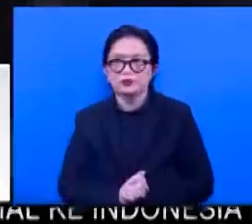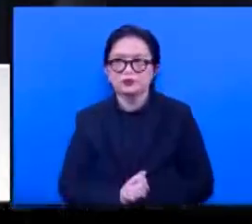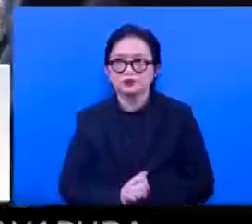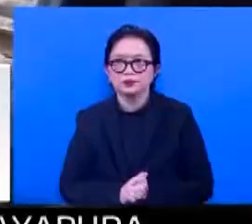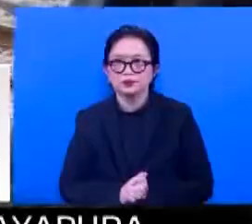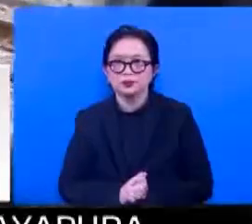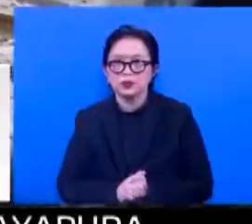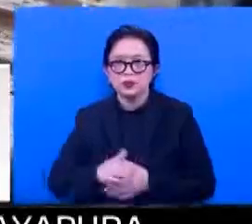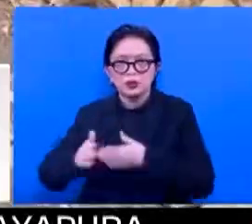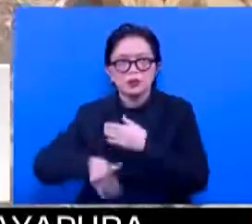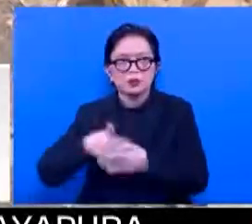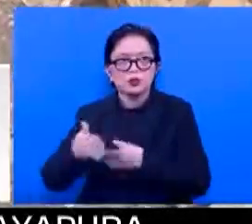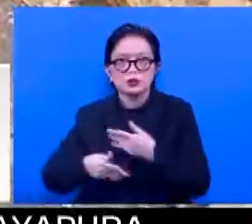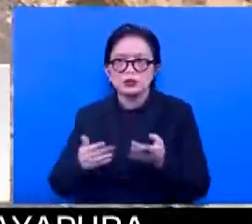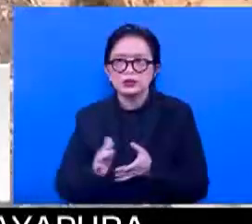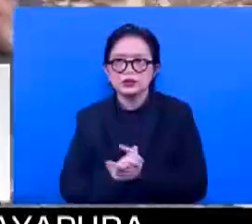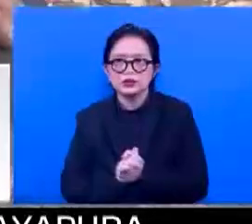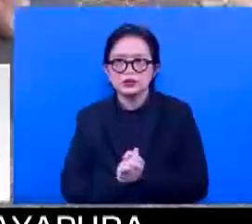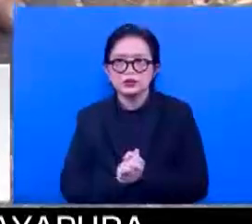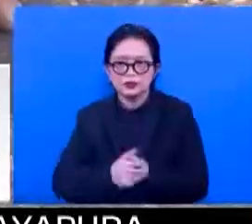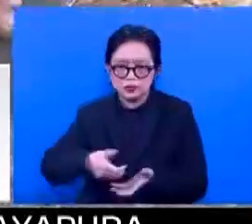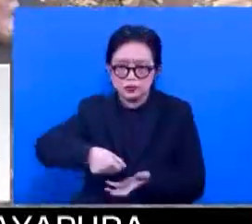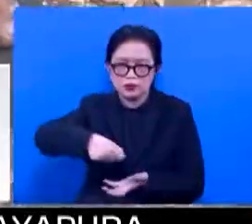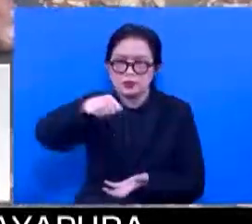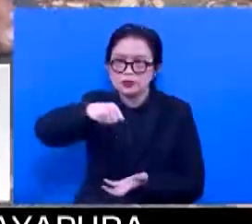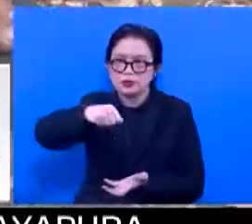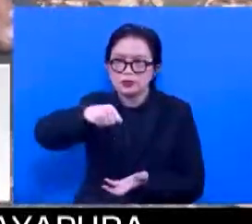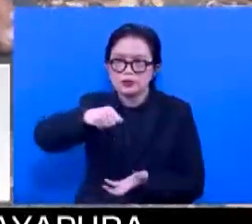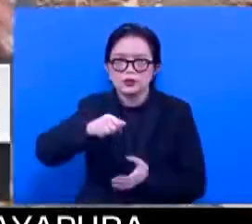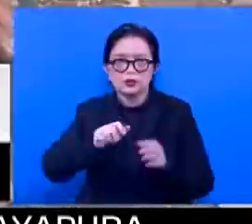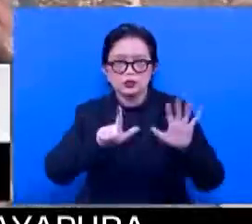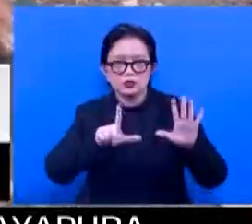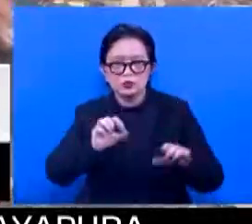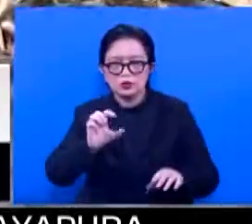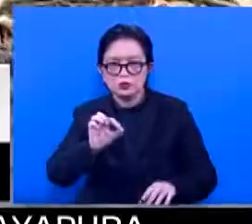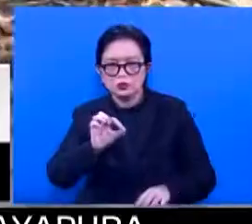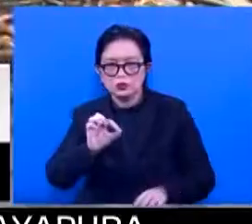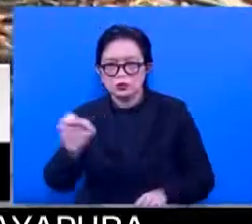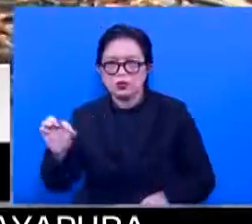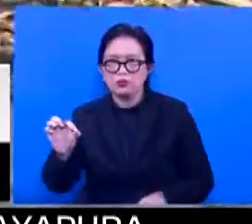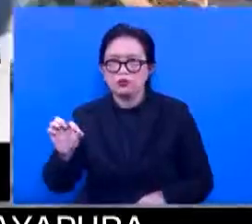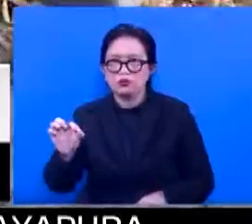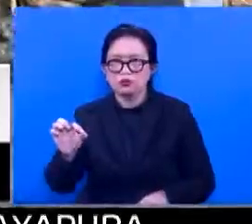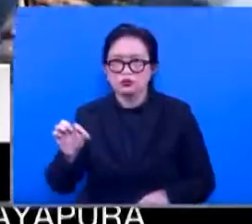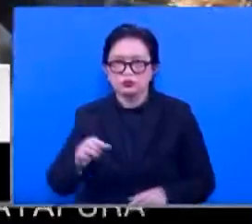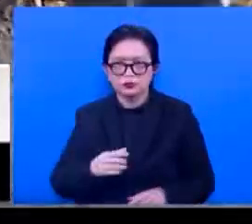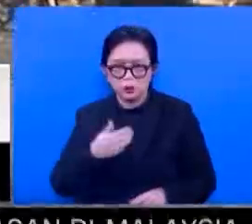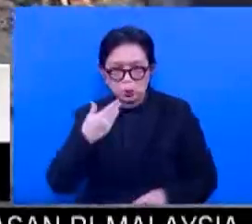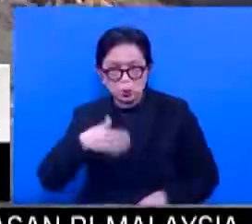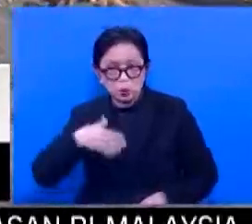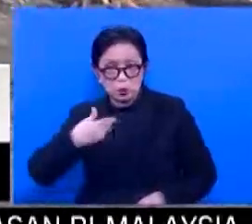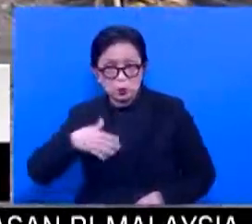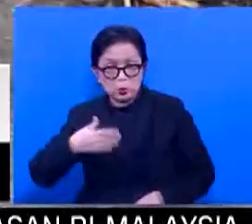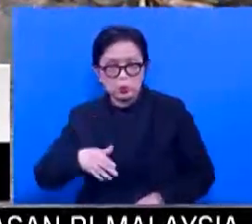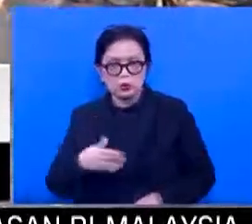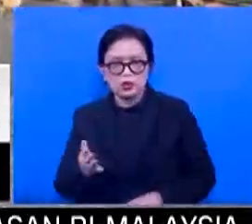sekali produksi, produsen arang batok kelapa bisa mengantongi pemasukan kotor sampai Rp700.000. Meski terdengar menggiurkan, bau,